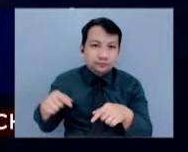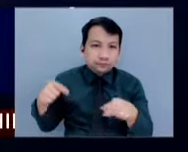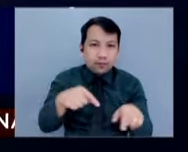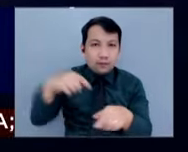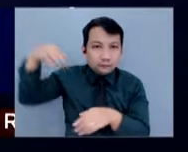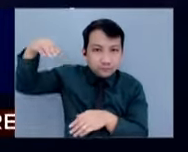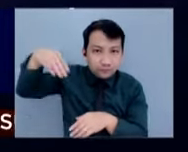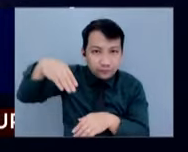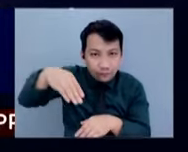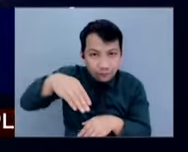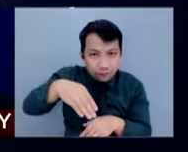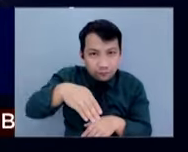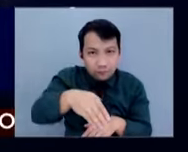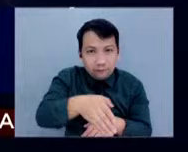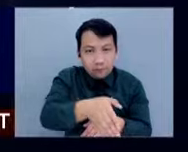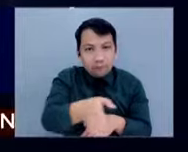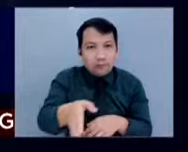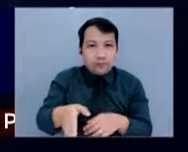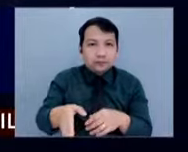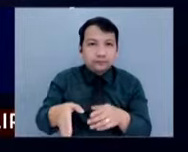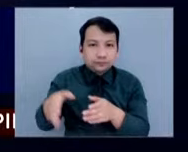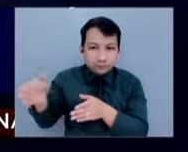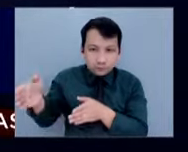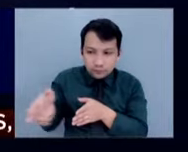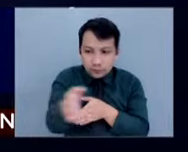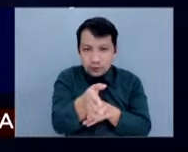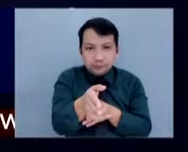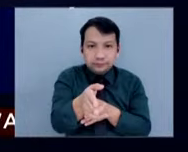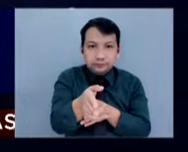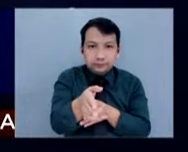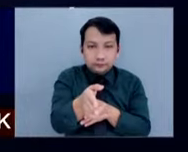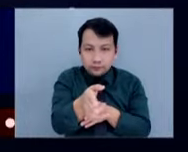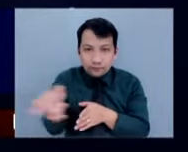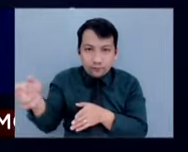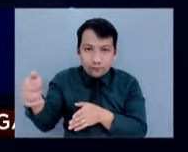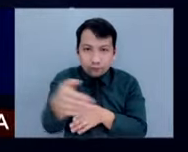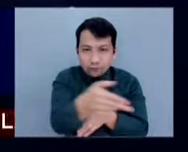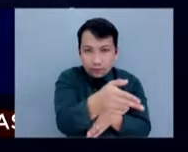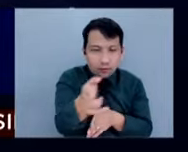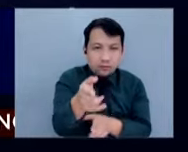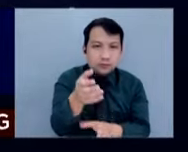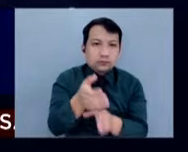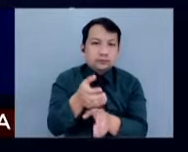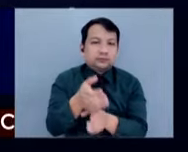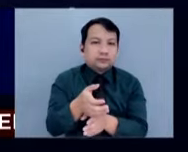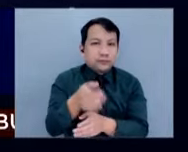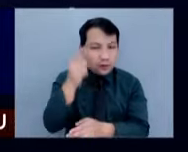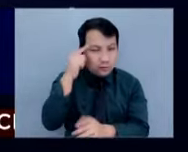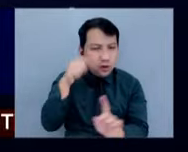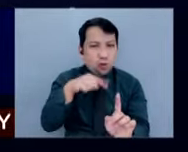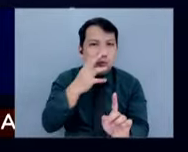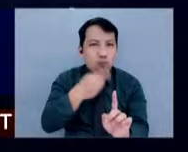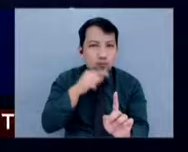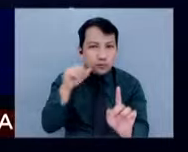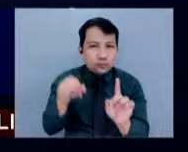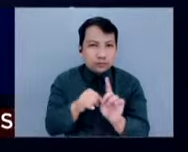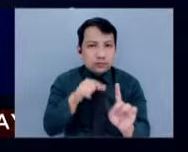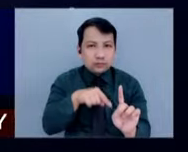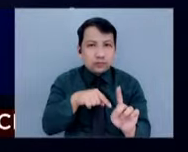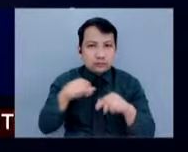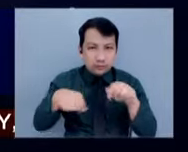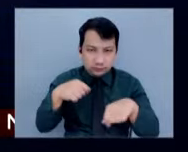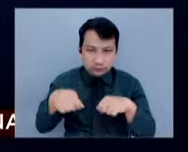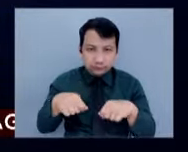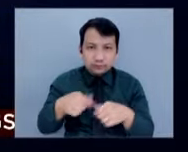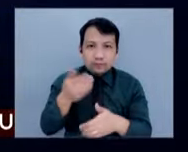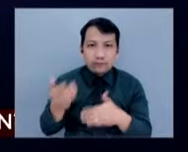ng kalsada. Gumit na pa siya at nag-overtake sa isang sasakyan. Inaalam na ang pagkakakilanlan ng biker na posibleng maharap